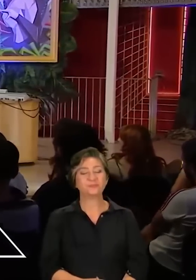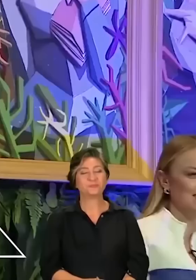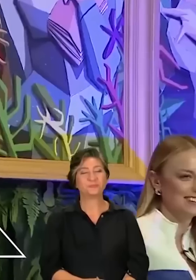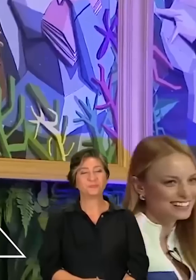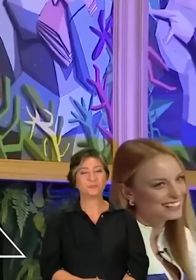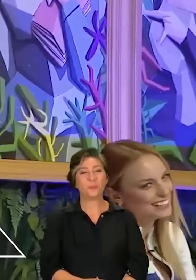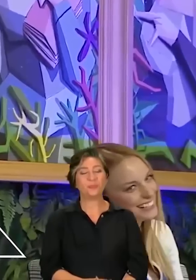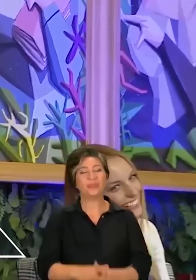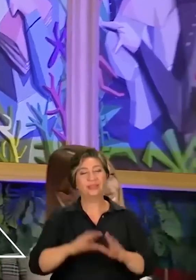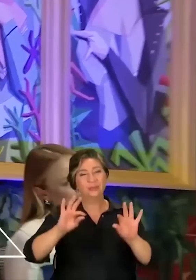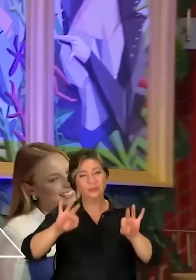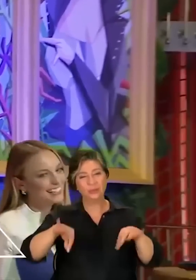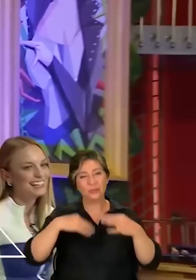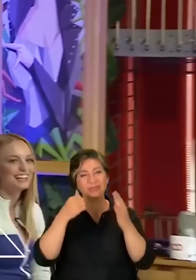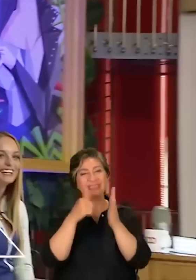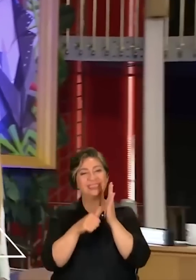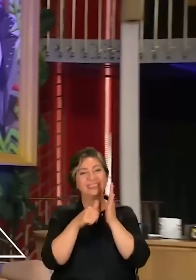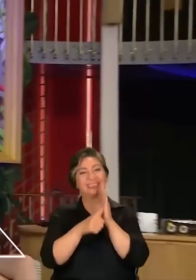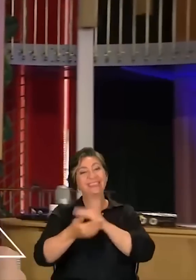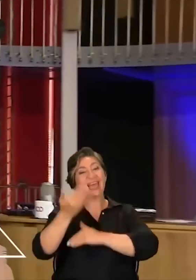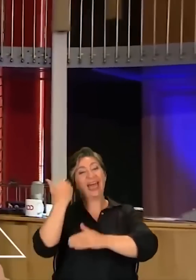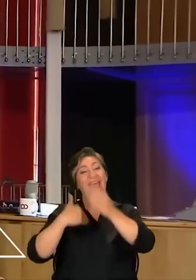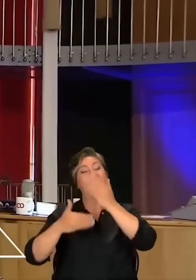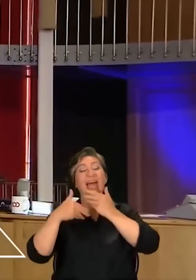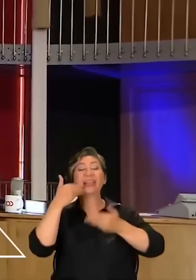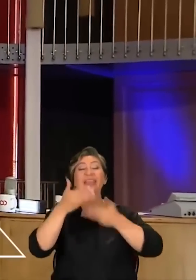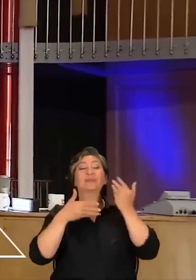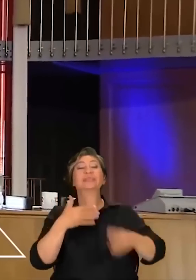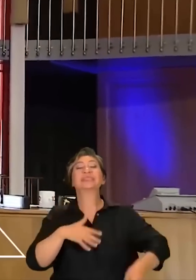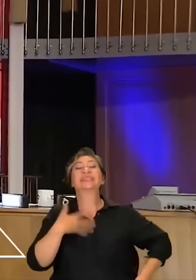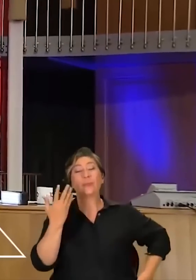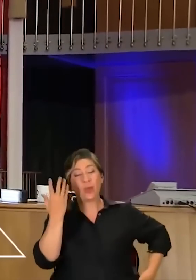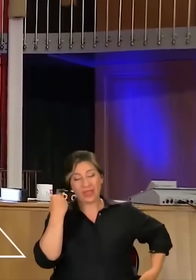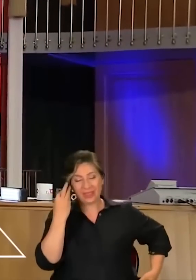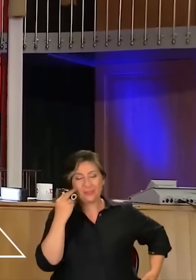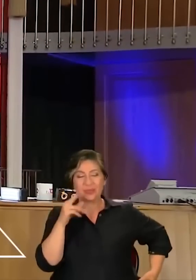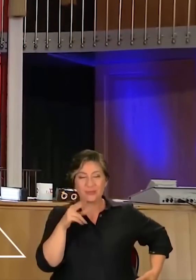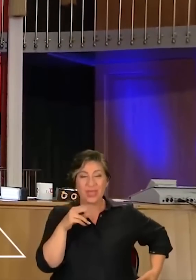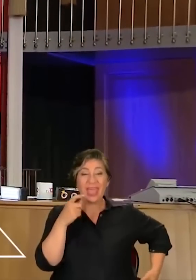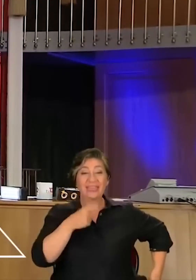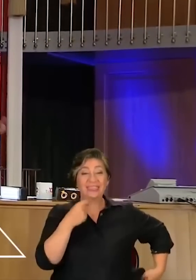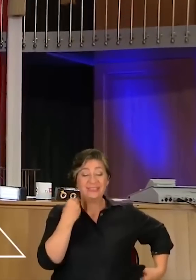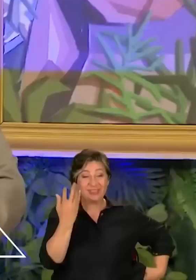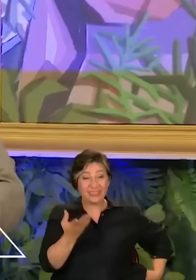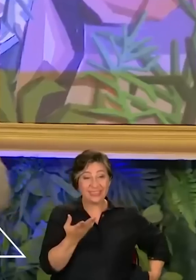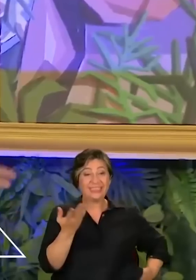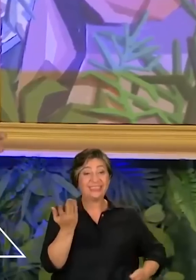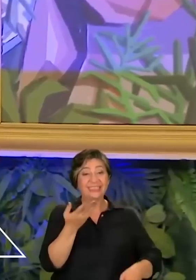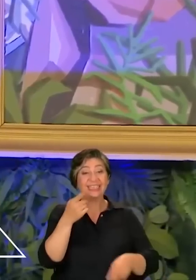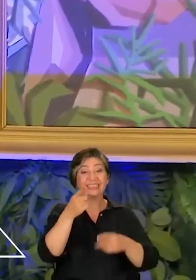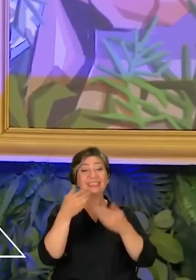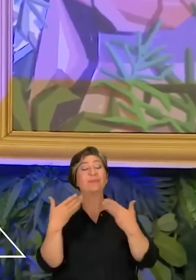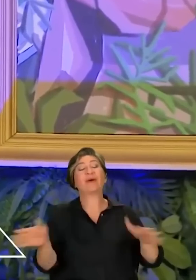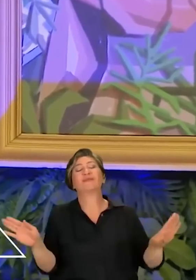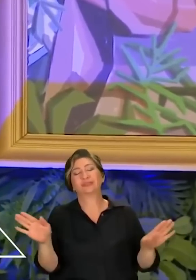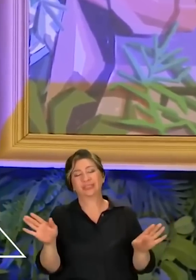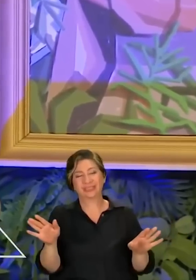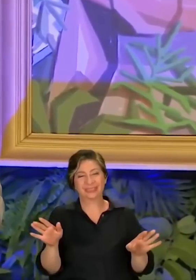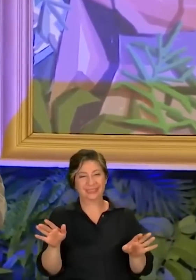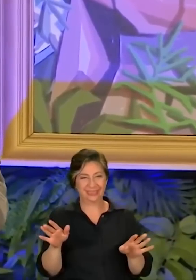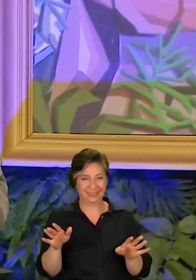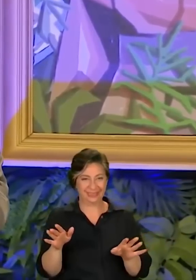Çorabın doğuşunu, tarihini de pek anlatmak istemiyor bize anladığım kadarıyla. Çünkü isim verirse zaten siz perişan